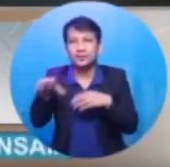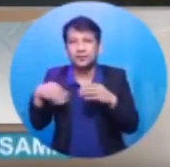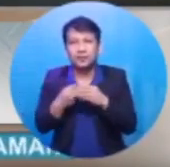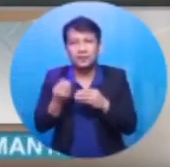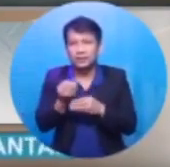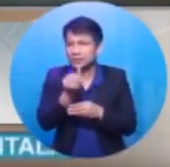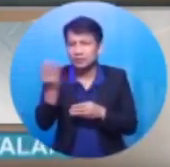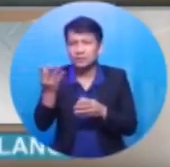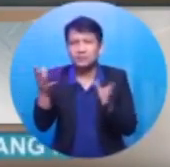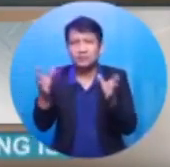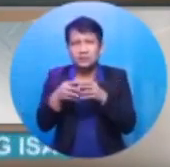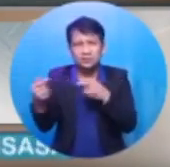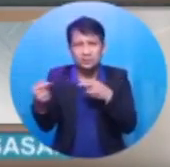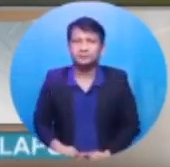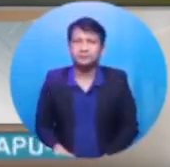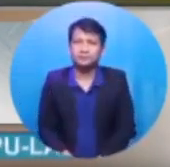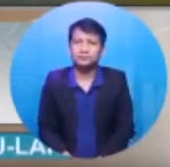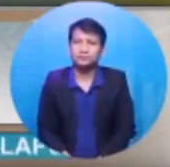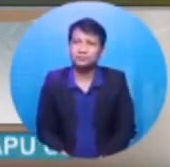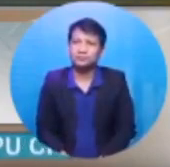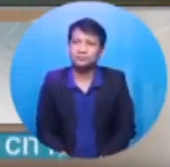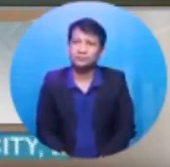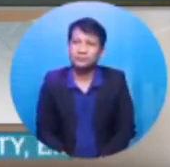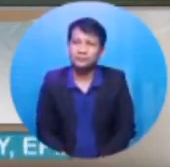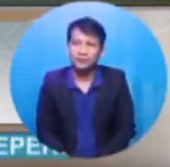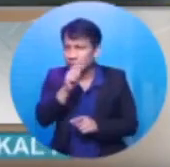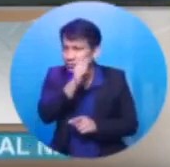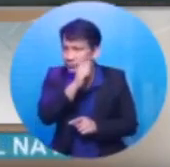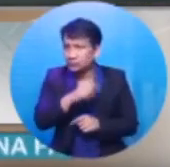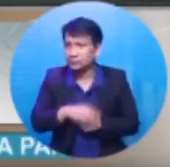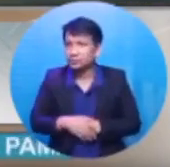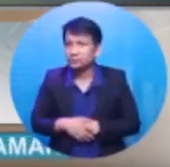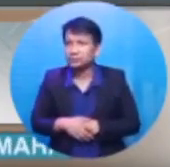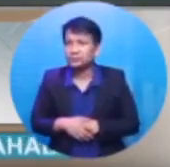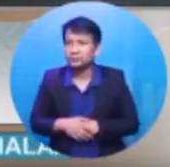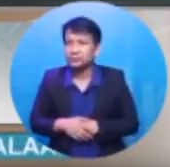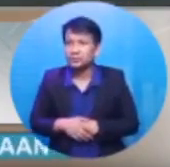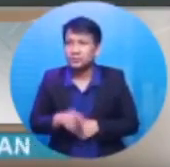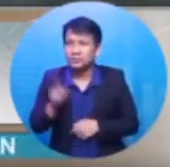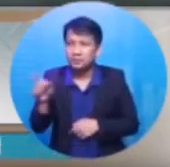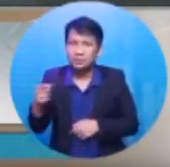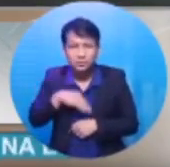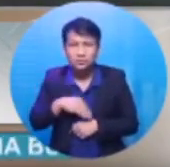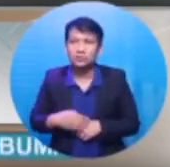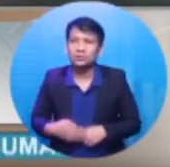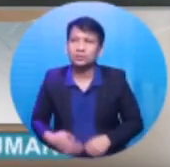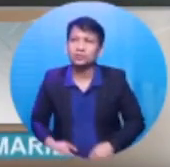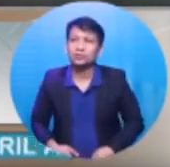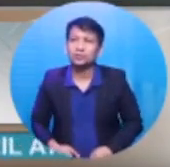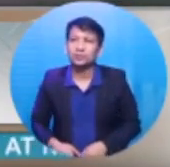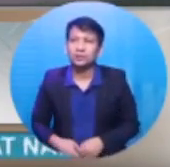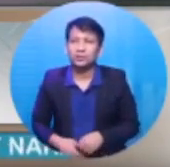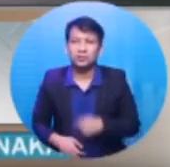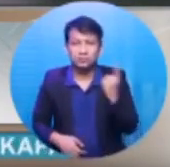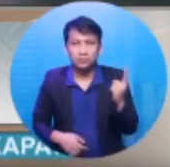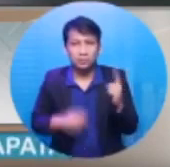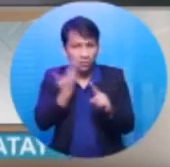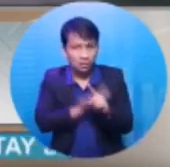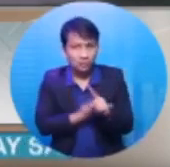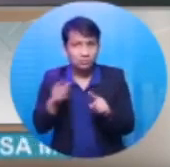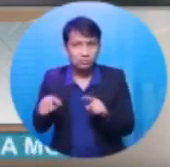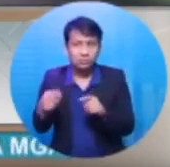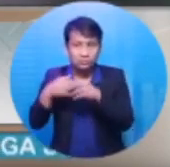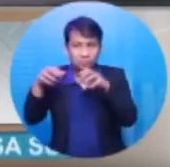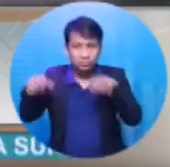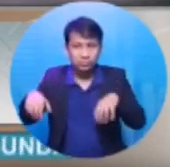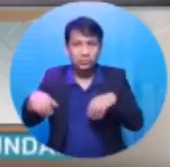doon sa riot na yun, sa rumble? Isang kambal, tapos kapatid ko, sir. Tapos yung anak ng kapitbahay ko,